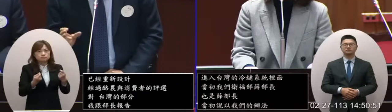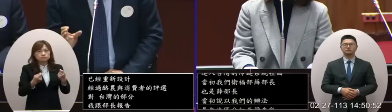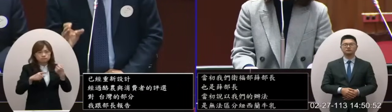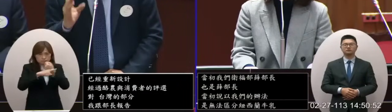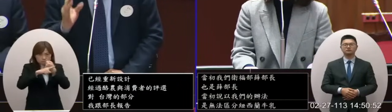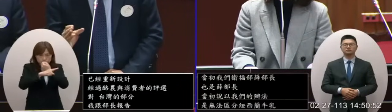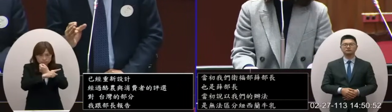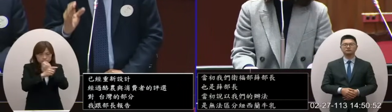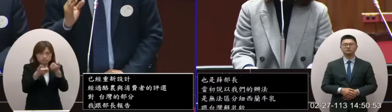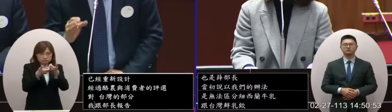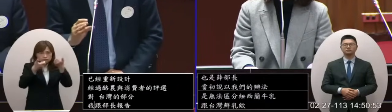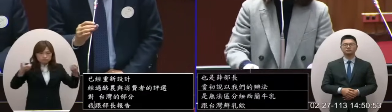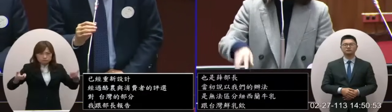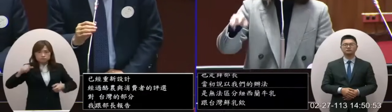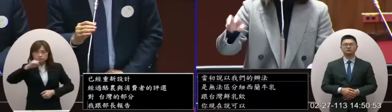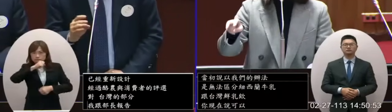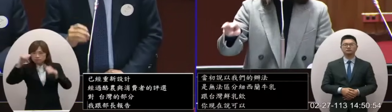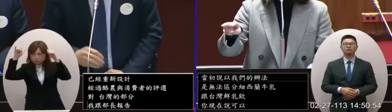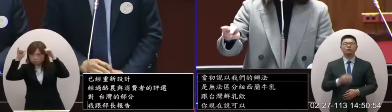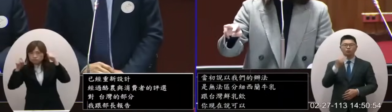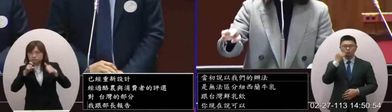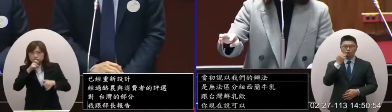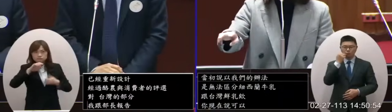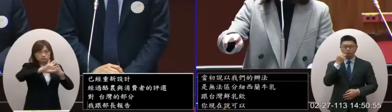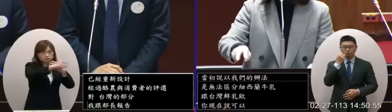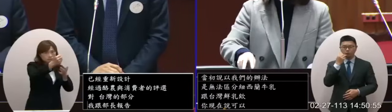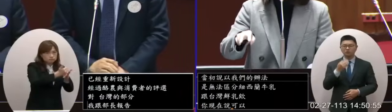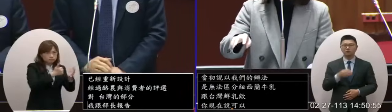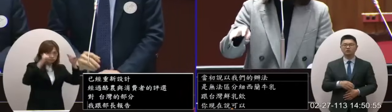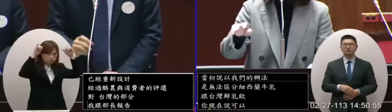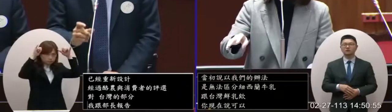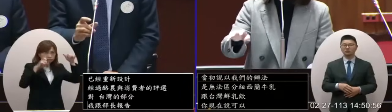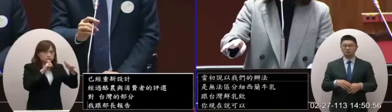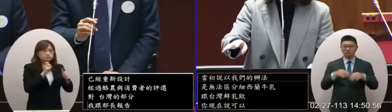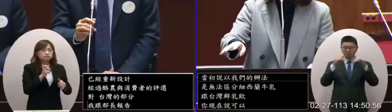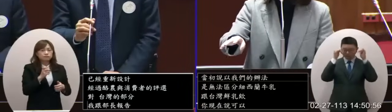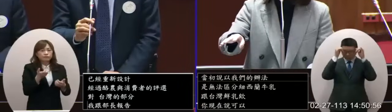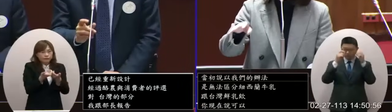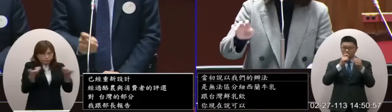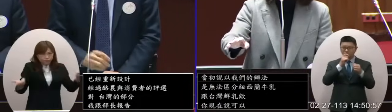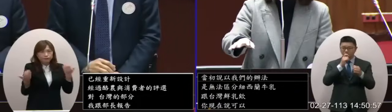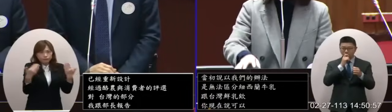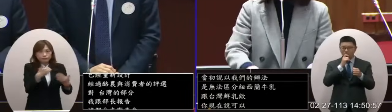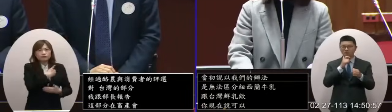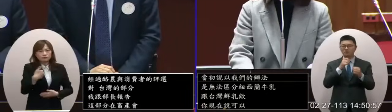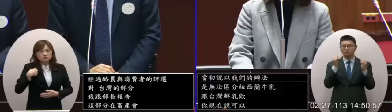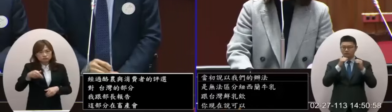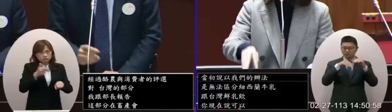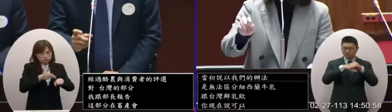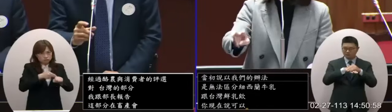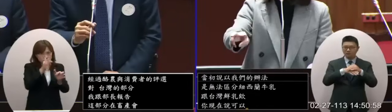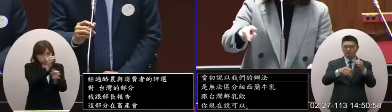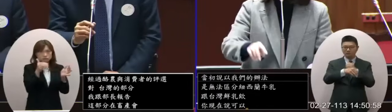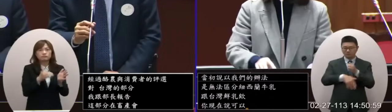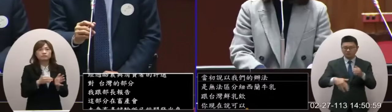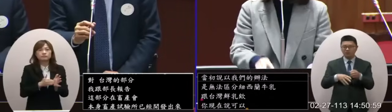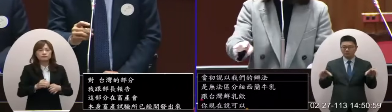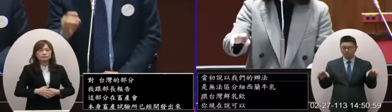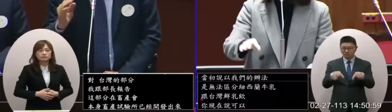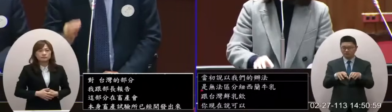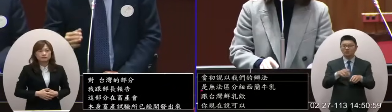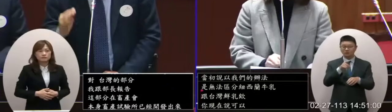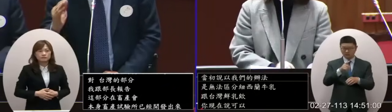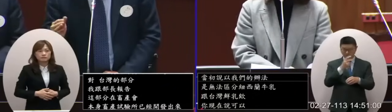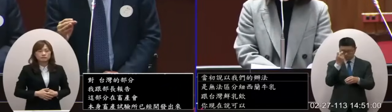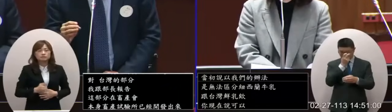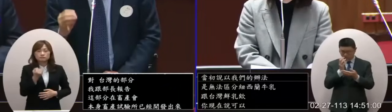的一个区别，这个技术已经有了。 那如果他们是 mix， 就是说在冷链系统里面已经 mix 了，那你们有办法检